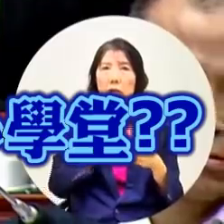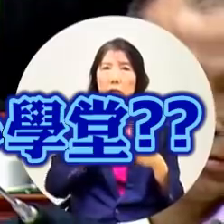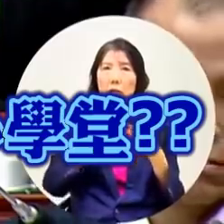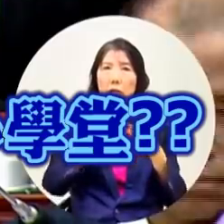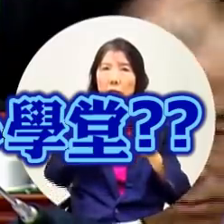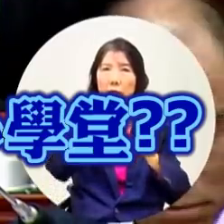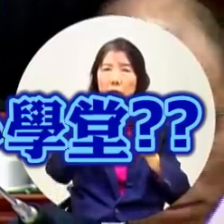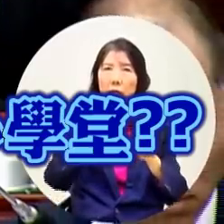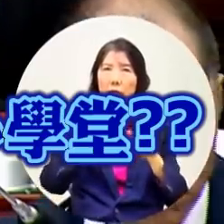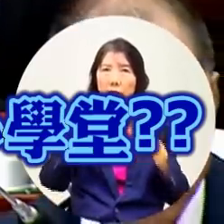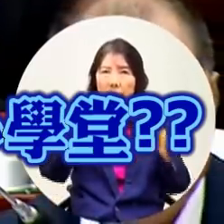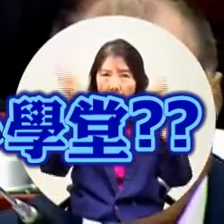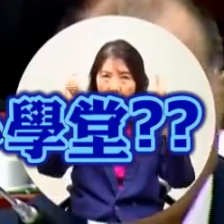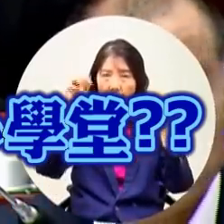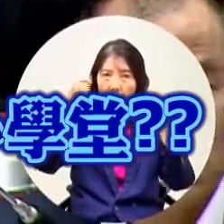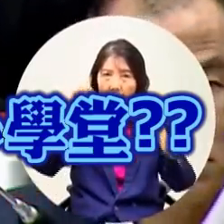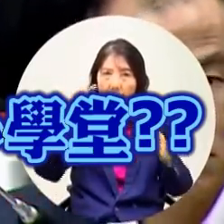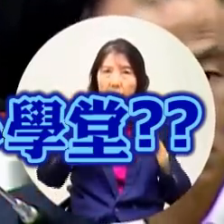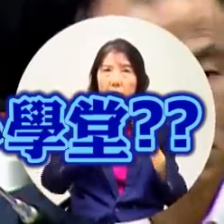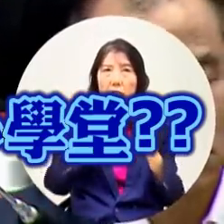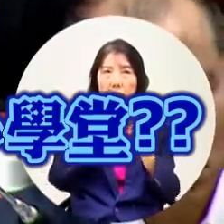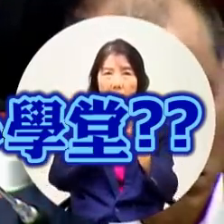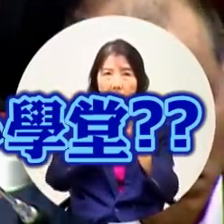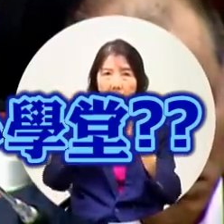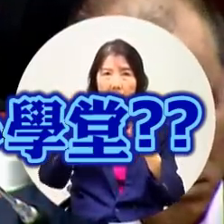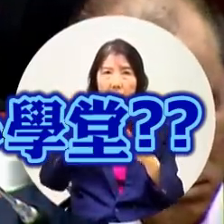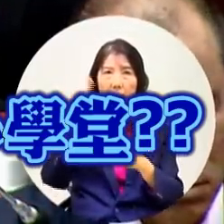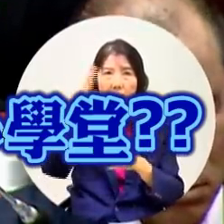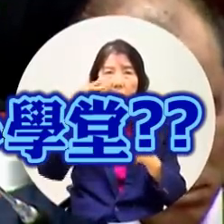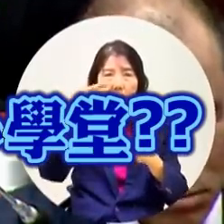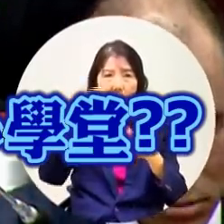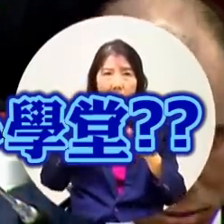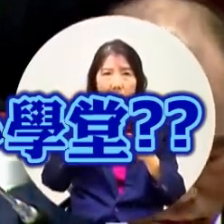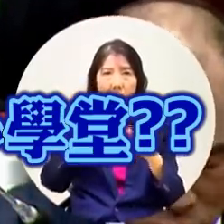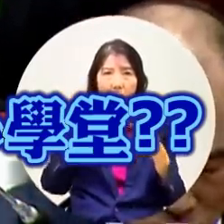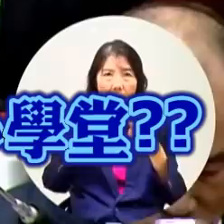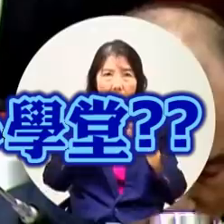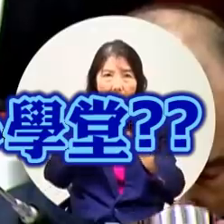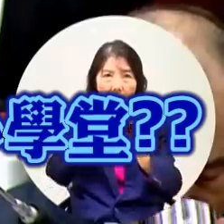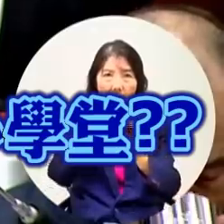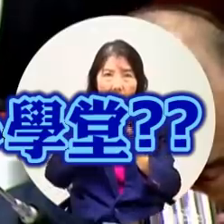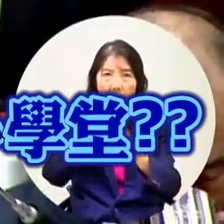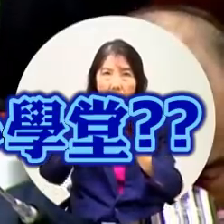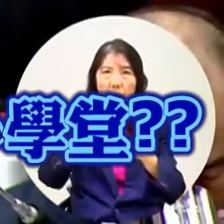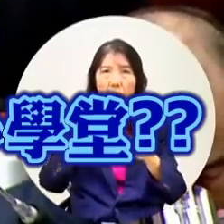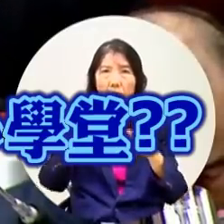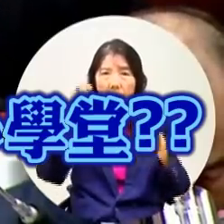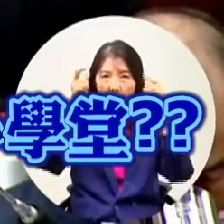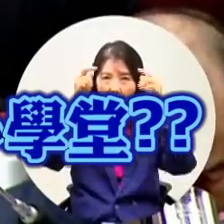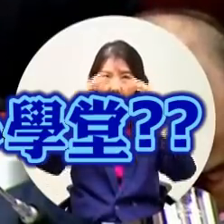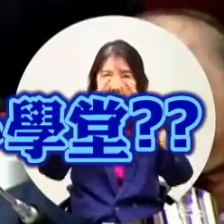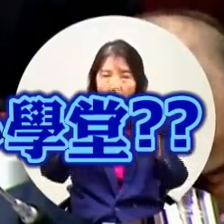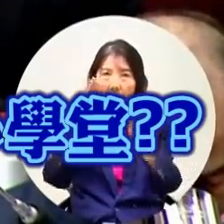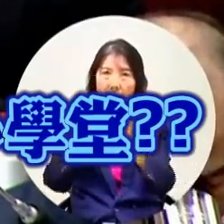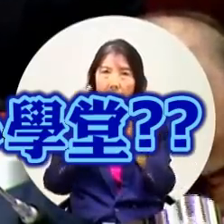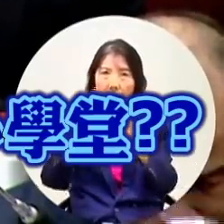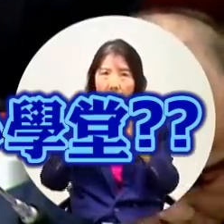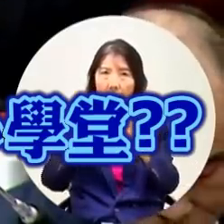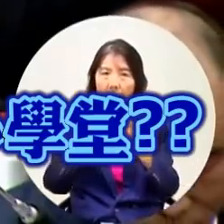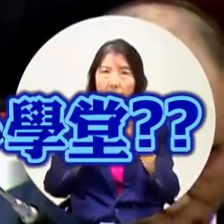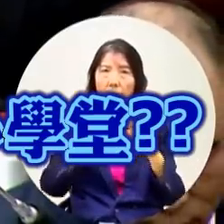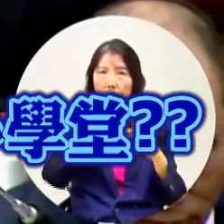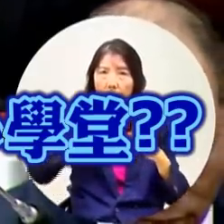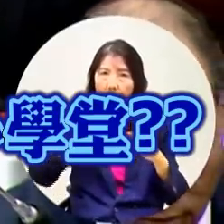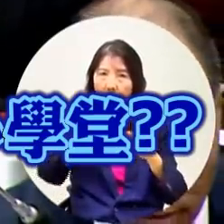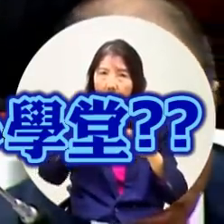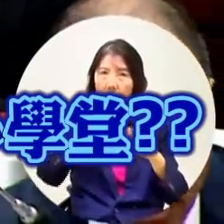九月大学毕业，而且大学本科是学政治科学，来到我们高雄市来帮我打选战。去年九月打完之后，我请